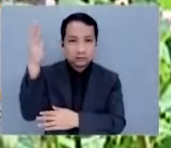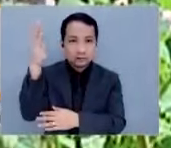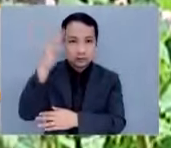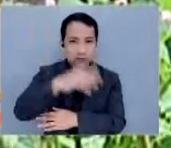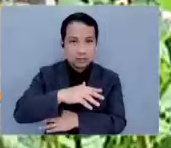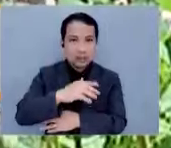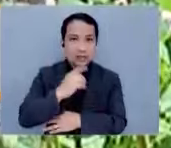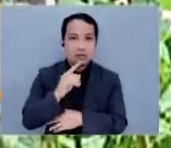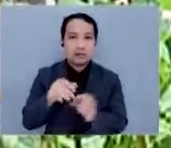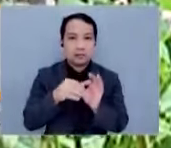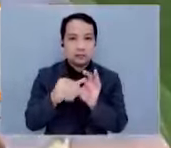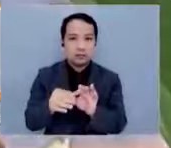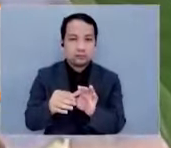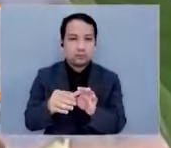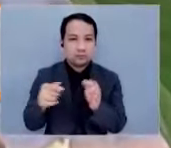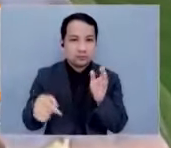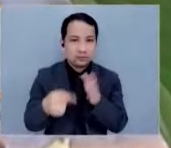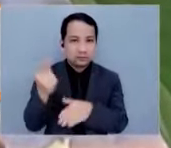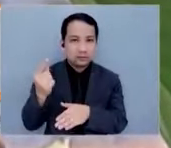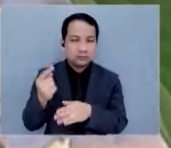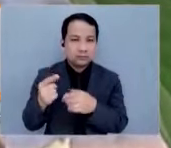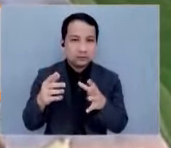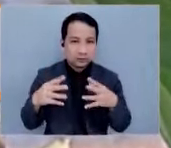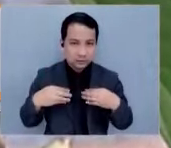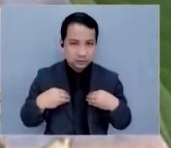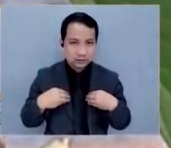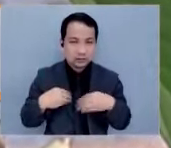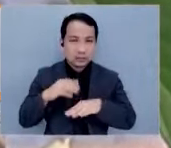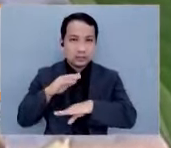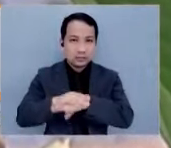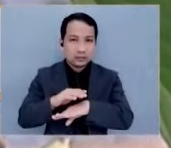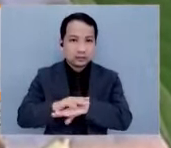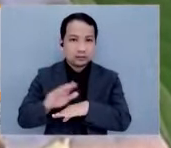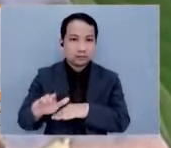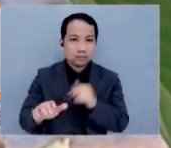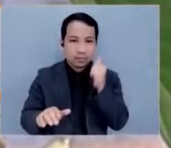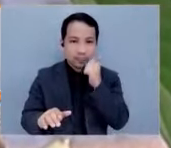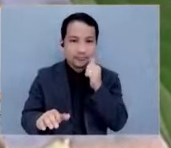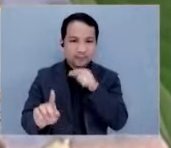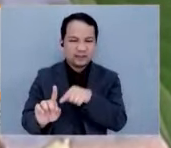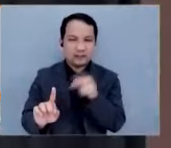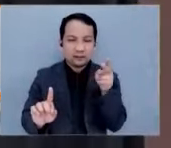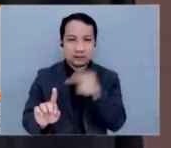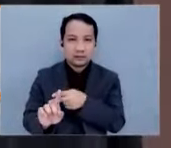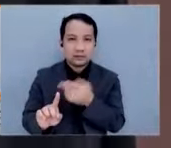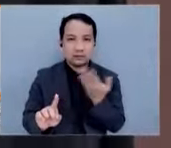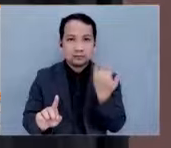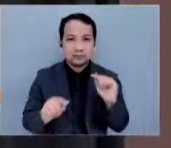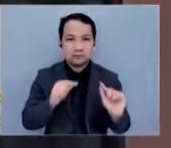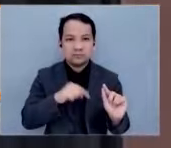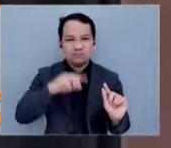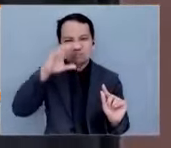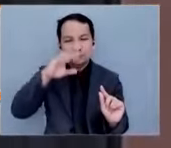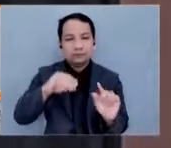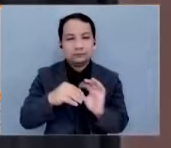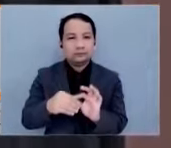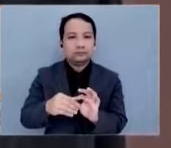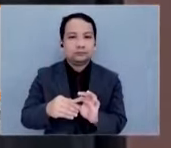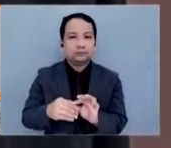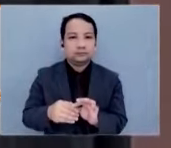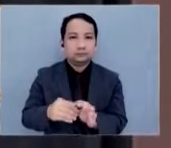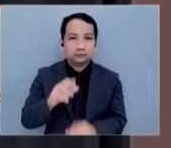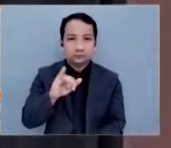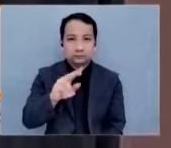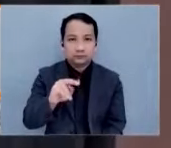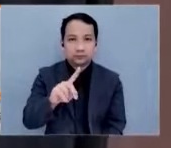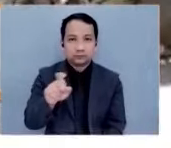riyan, minsan na rin daw nakatanggap ng pagbabanta ang babaeng biktima mula sa suspect. Giit naman na kinakasama ni Ibanez,